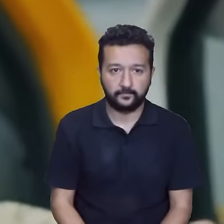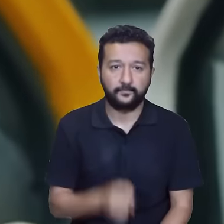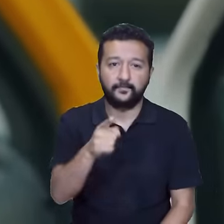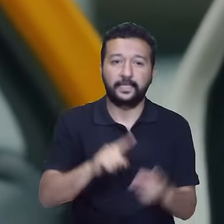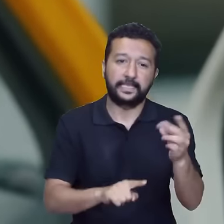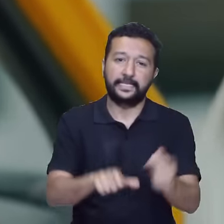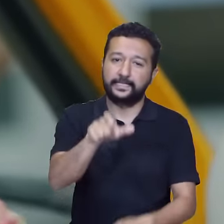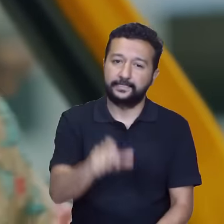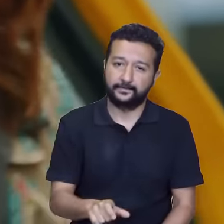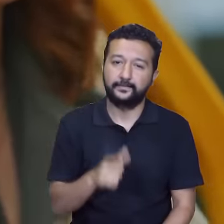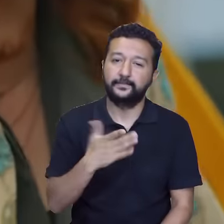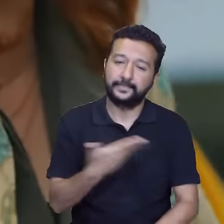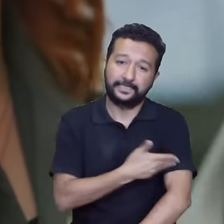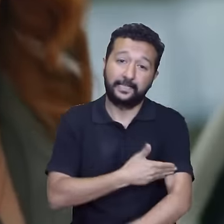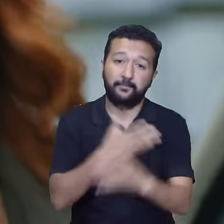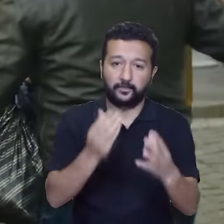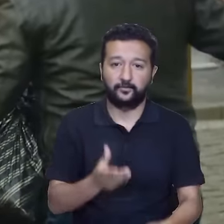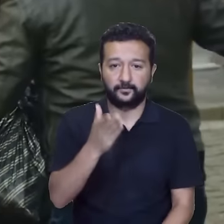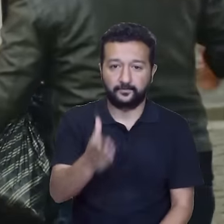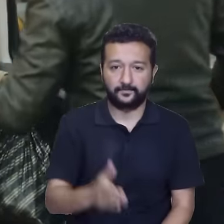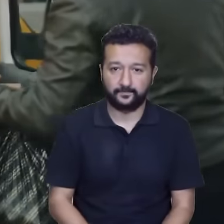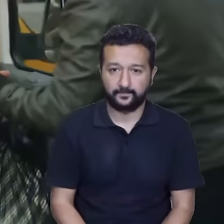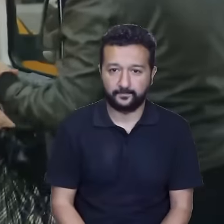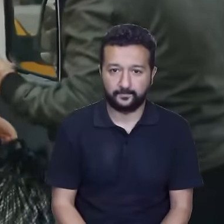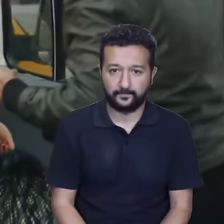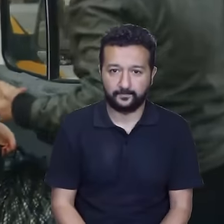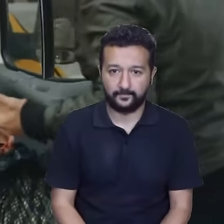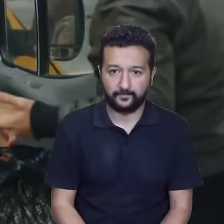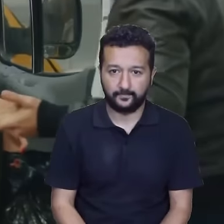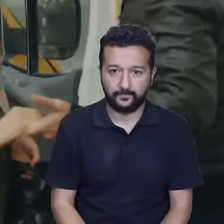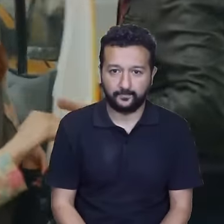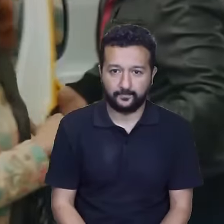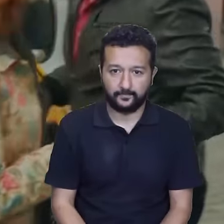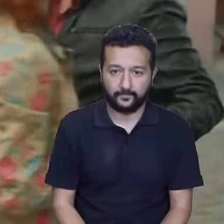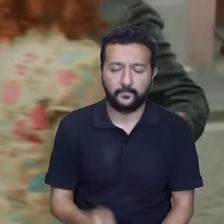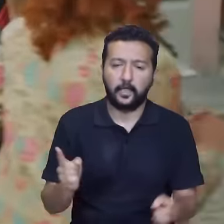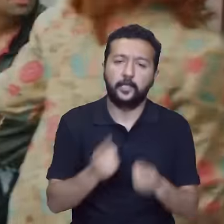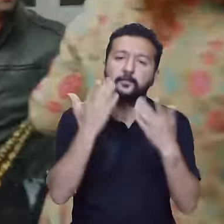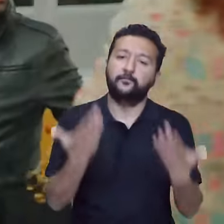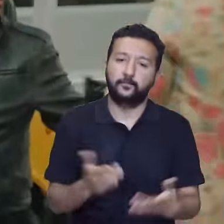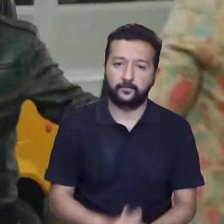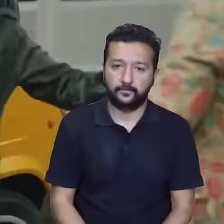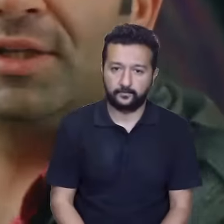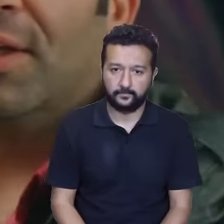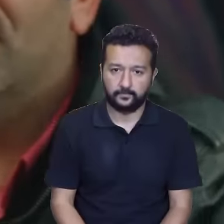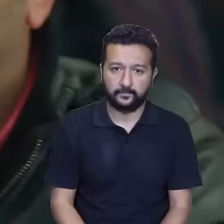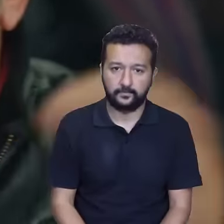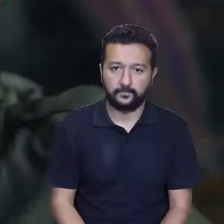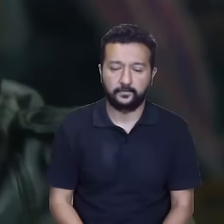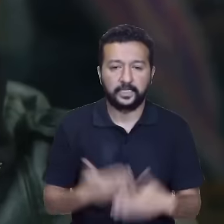Ay İlyas'cığım, zahmet oldu. İlyas'ın elini tutup indi. Estağfurullah.